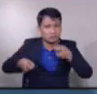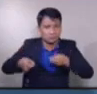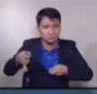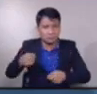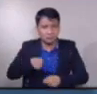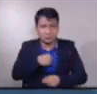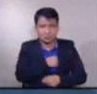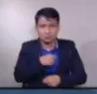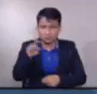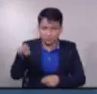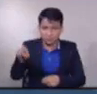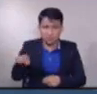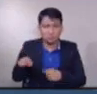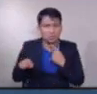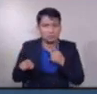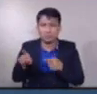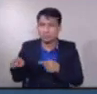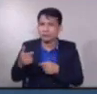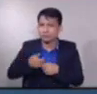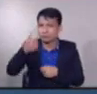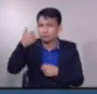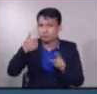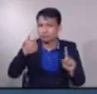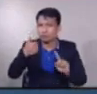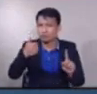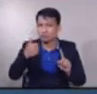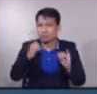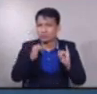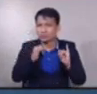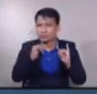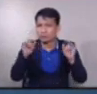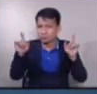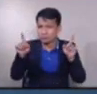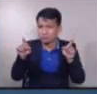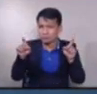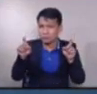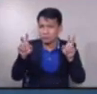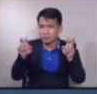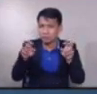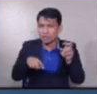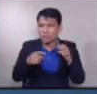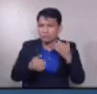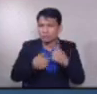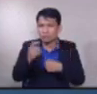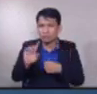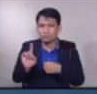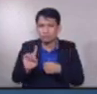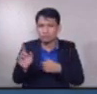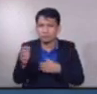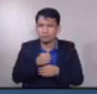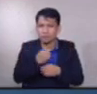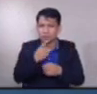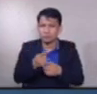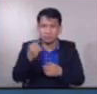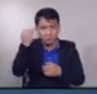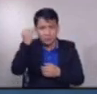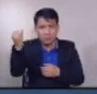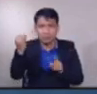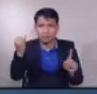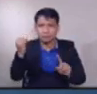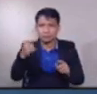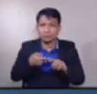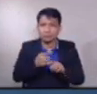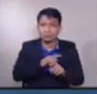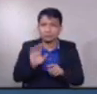hindi ba? Opo. Kung mananalo ka, anong issue ang gusto mong paimbestigahan para pagkunan mo ng mga ideya para sa